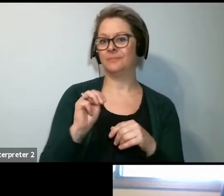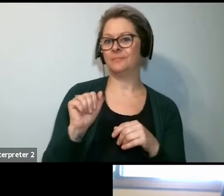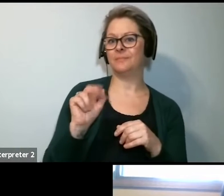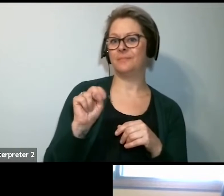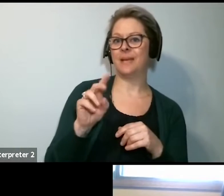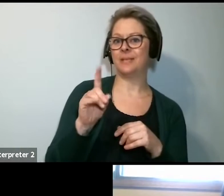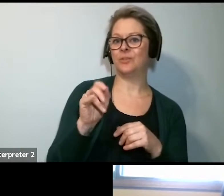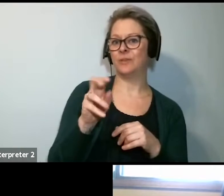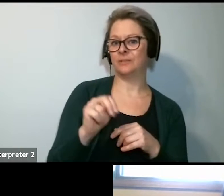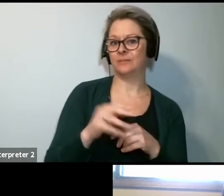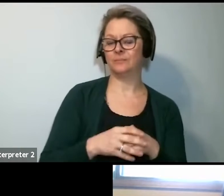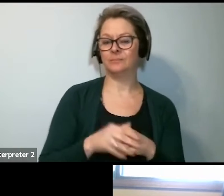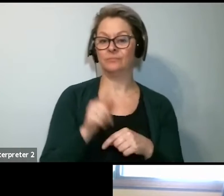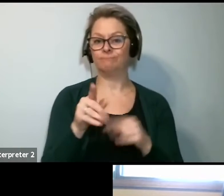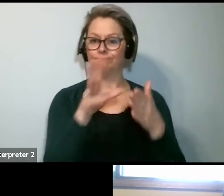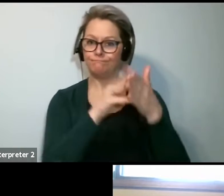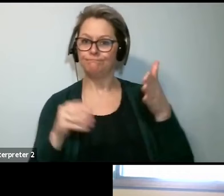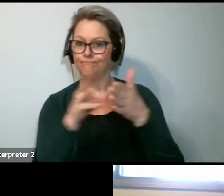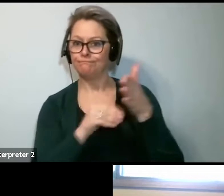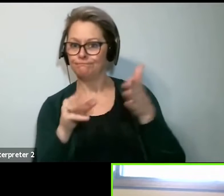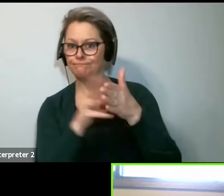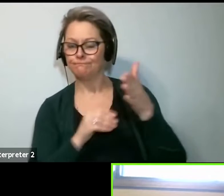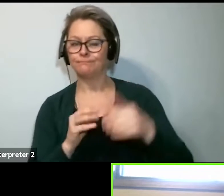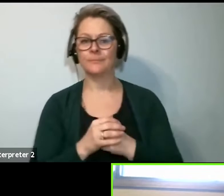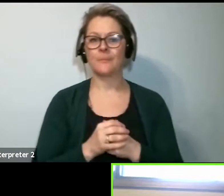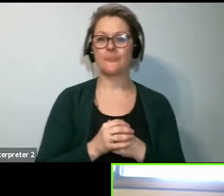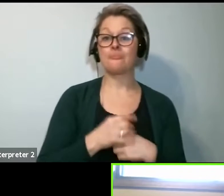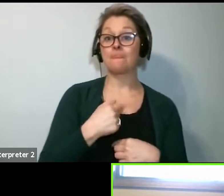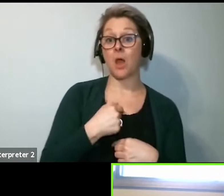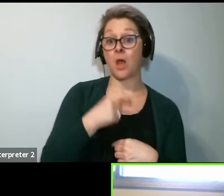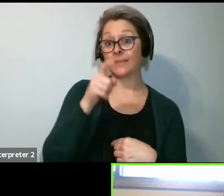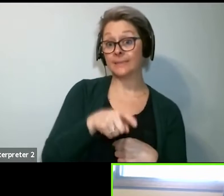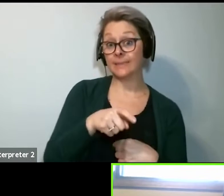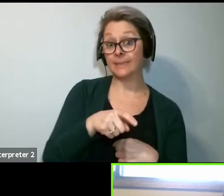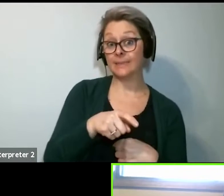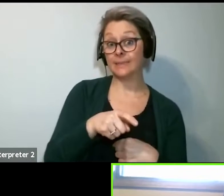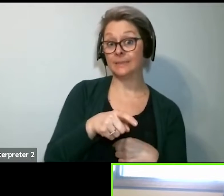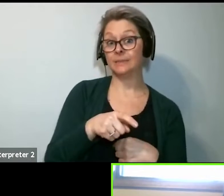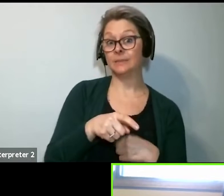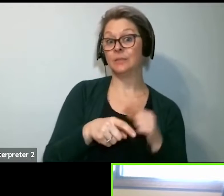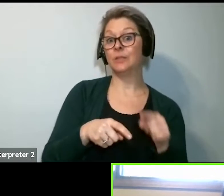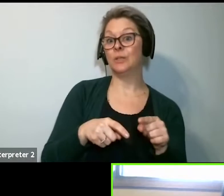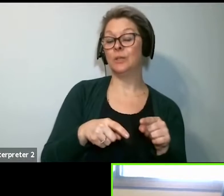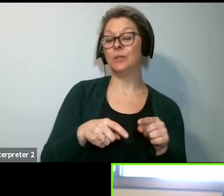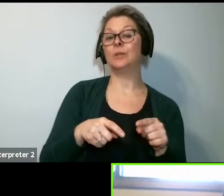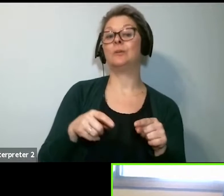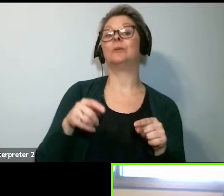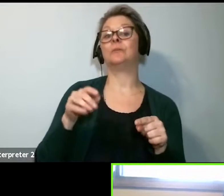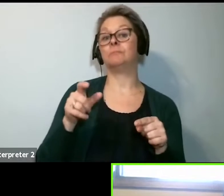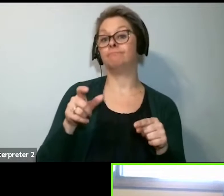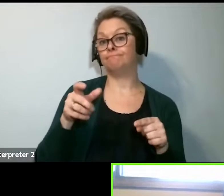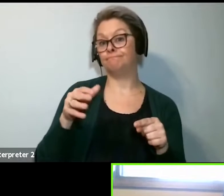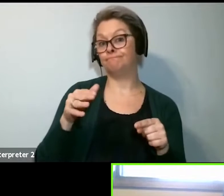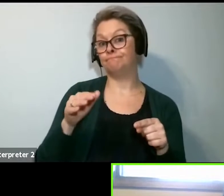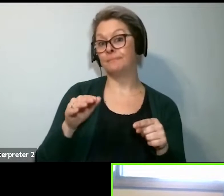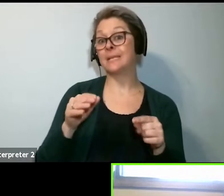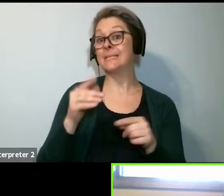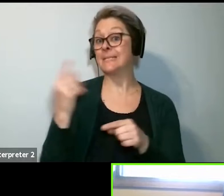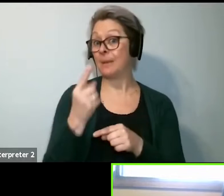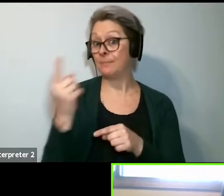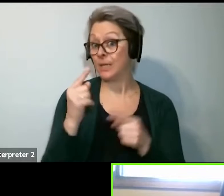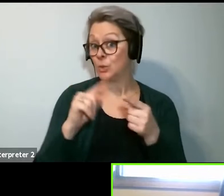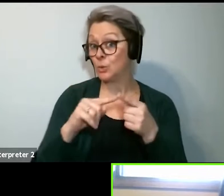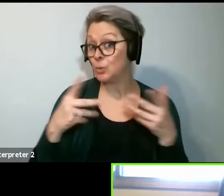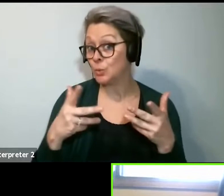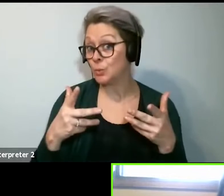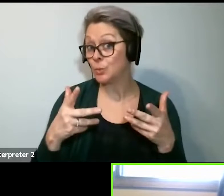人帮我翻译。 I need 我需要有人 somebody to